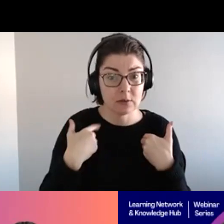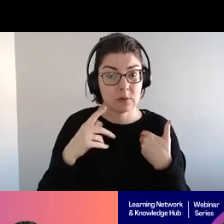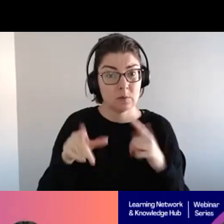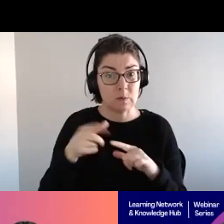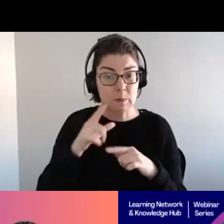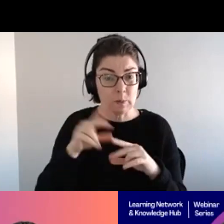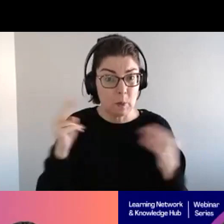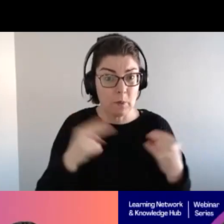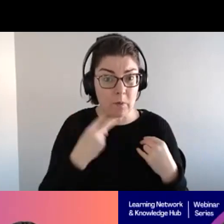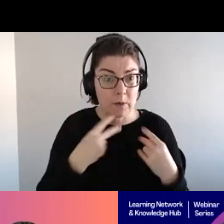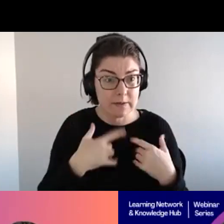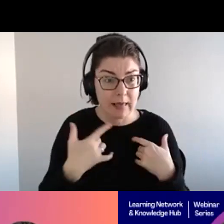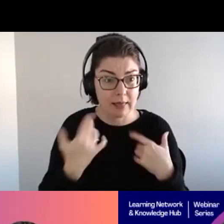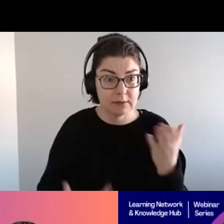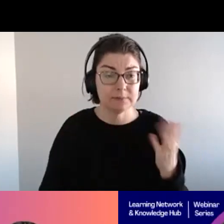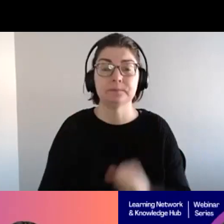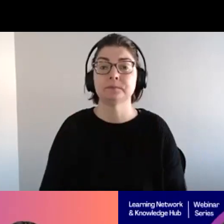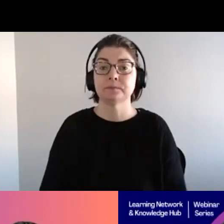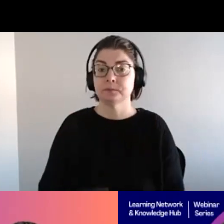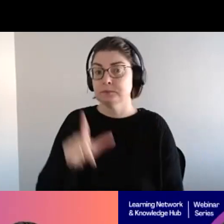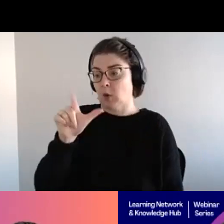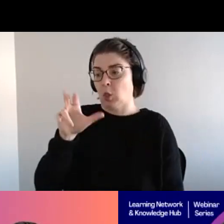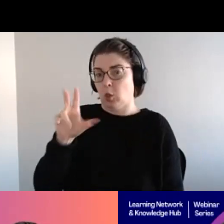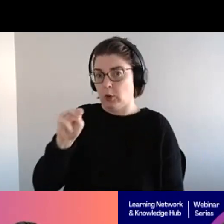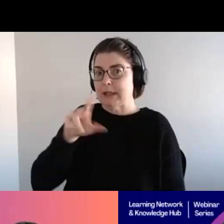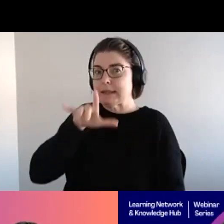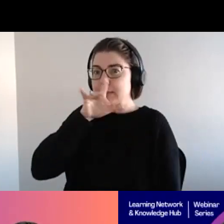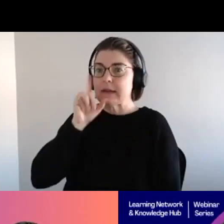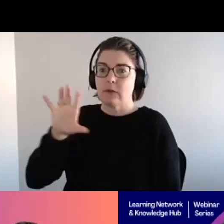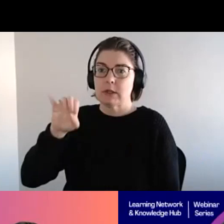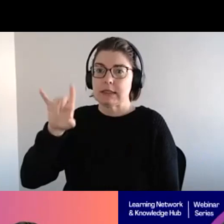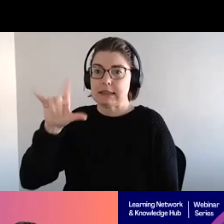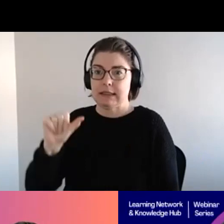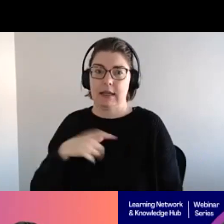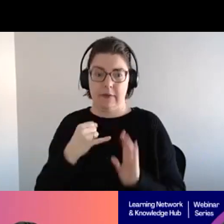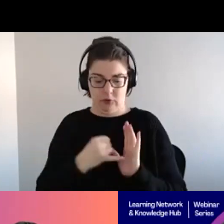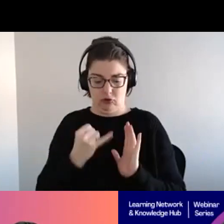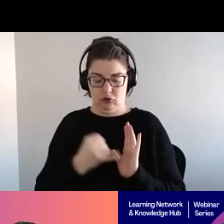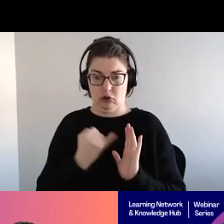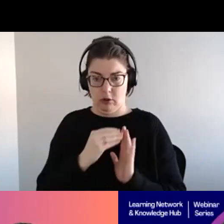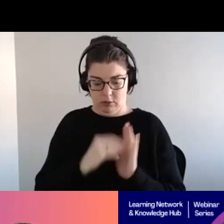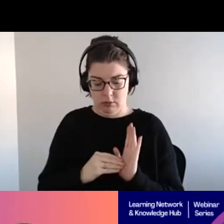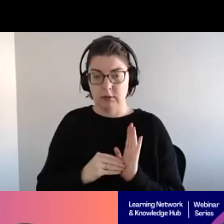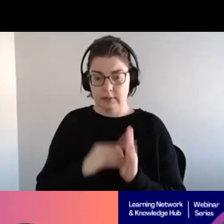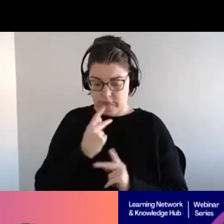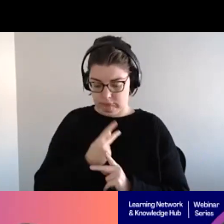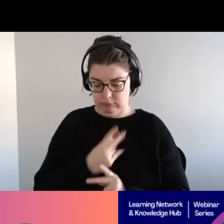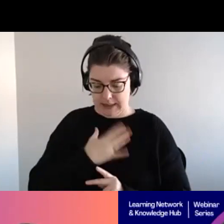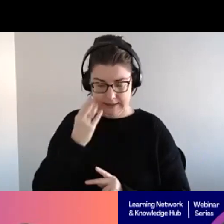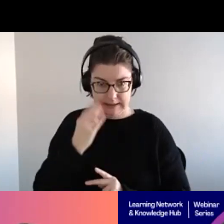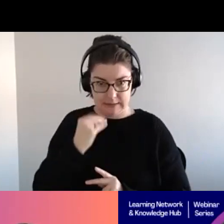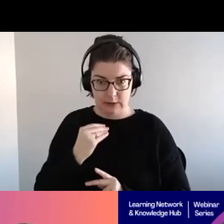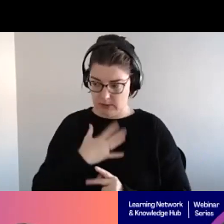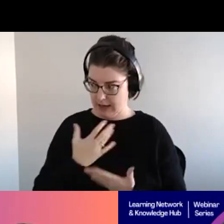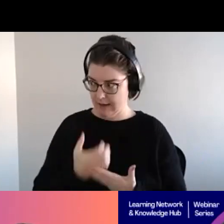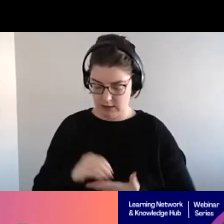aux éléments qui l'ont permis de mieux naviguer dans le système lorsqu'elle n'avait pas de joie de bois elle a dit que j'ai gardé elle a